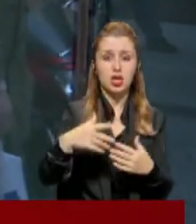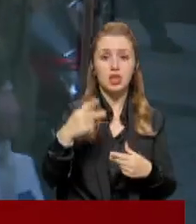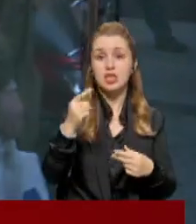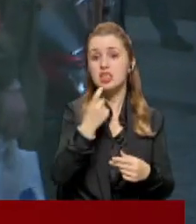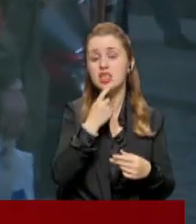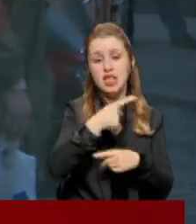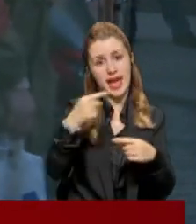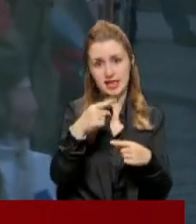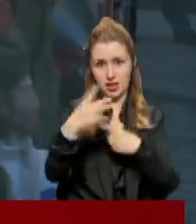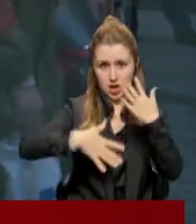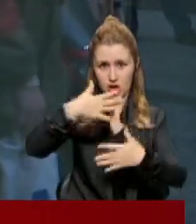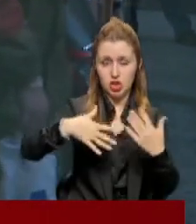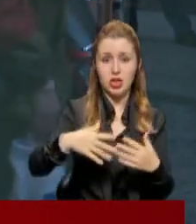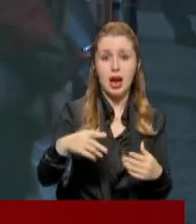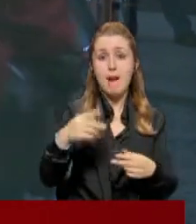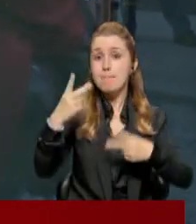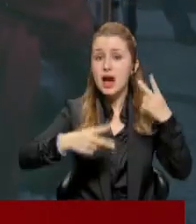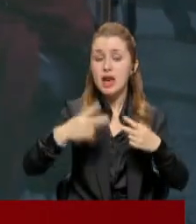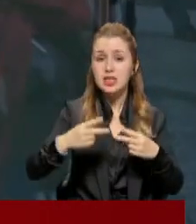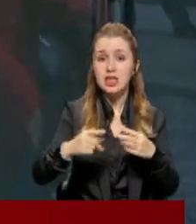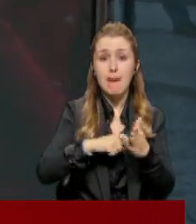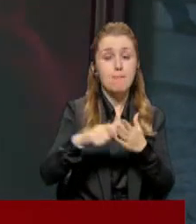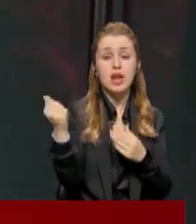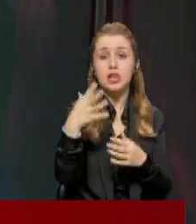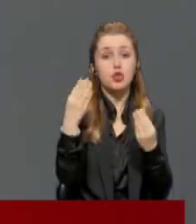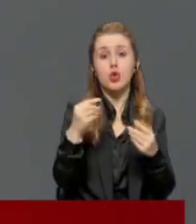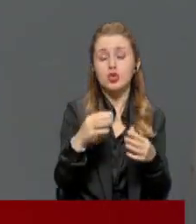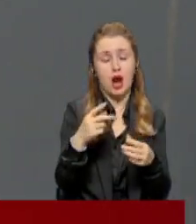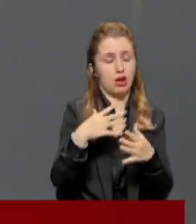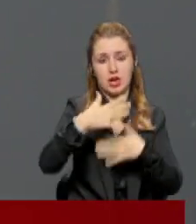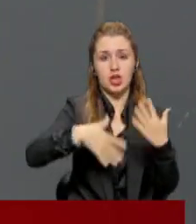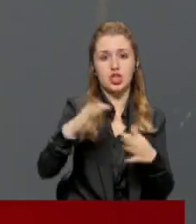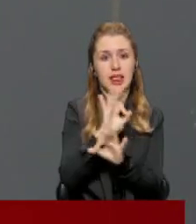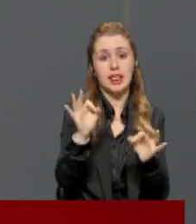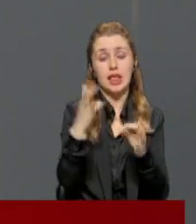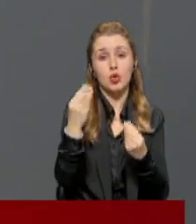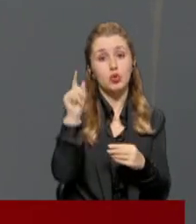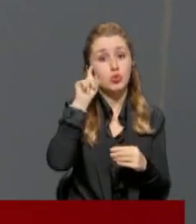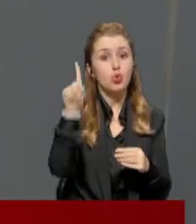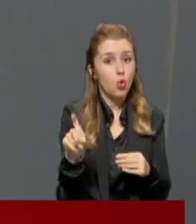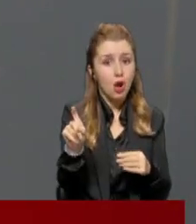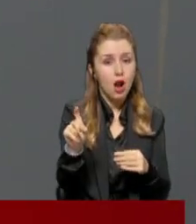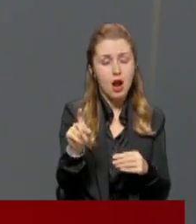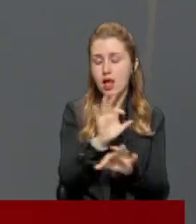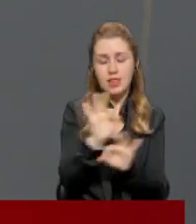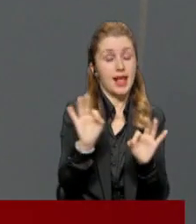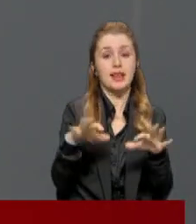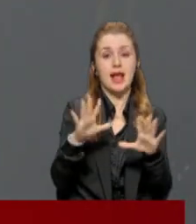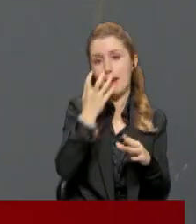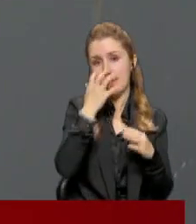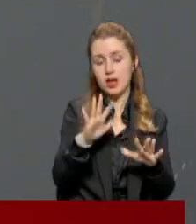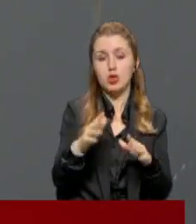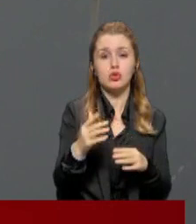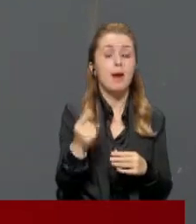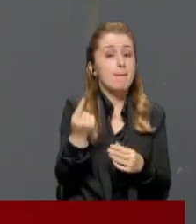senesi eksik karışık, kimin ne kadar maaş bize bağlanır karışık. Netleşti mi kafanızdaki bütün sorular? Netleşmedi ama bekliyoruz.